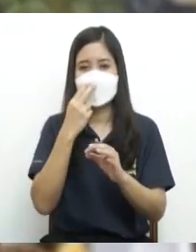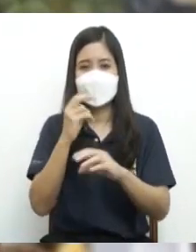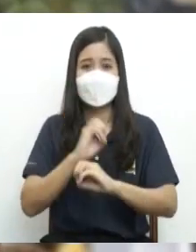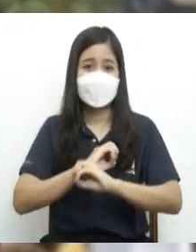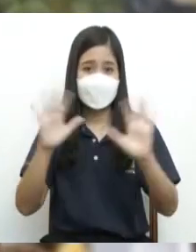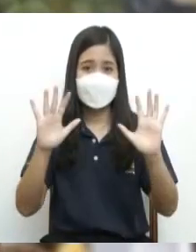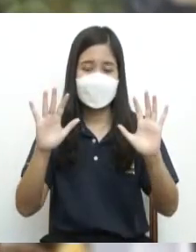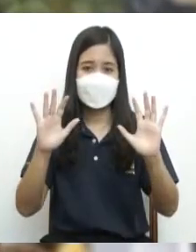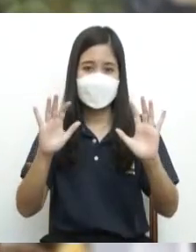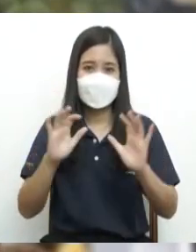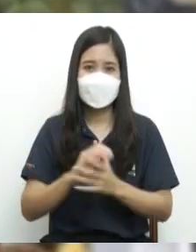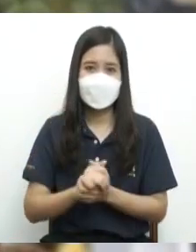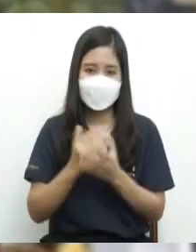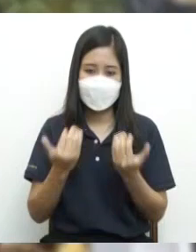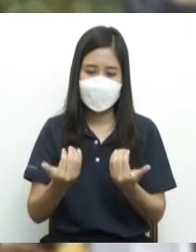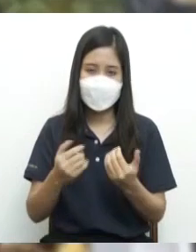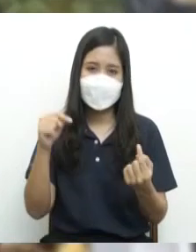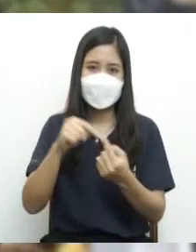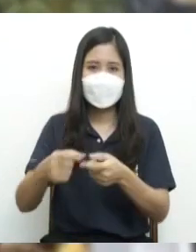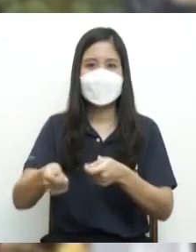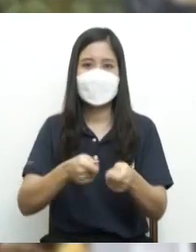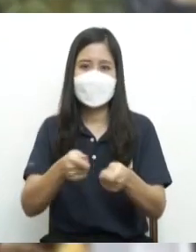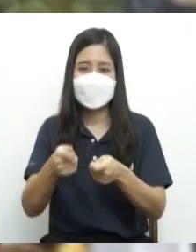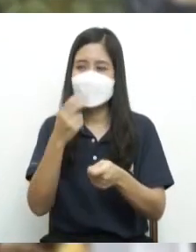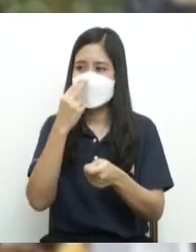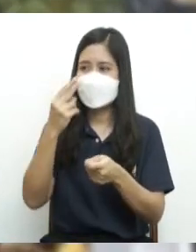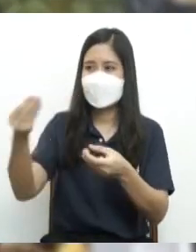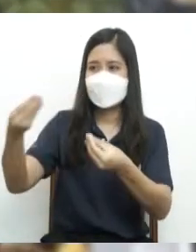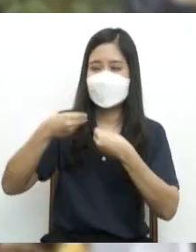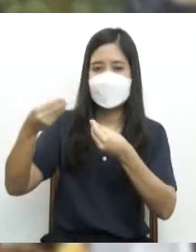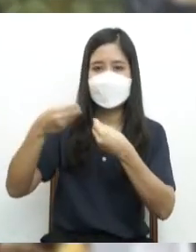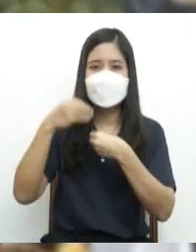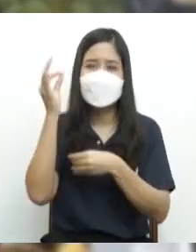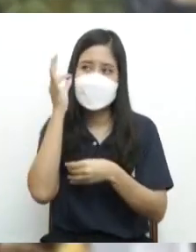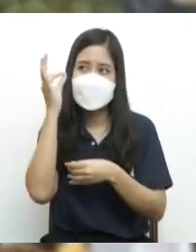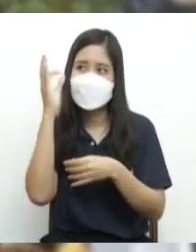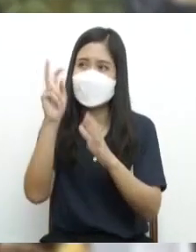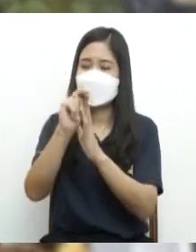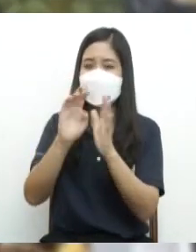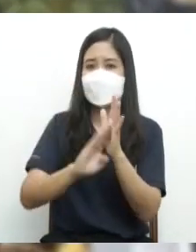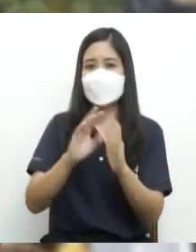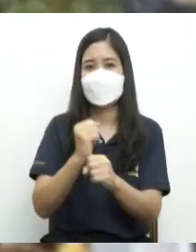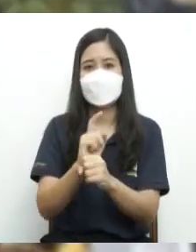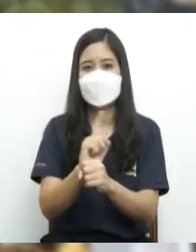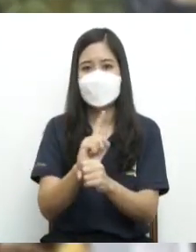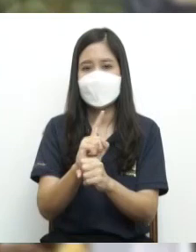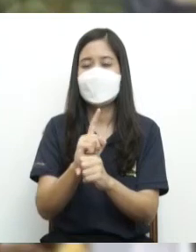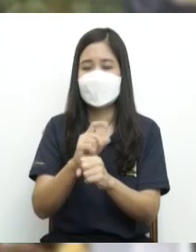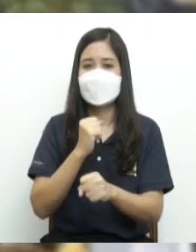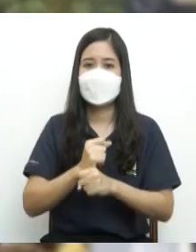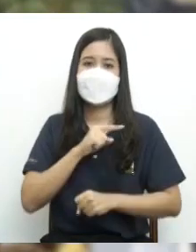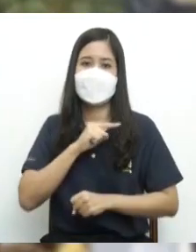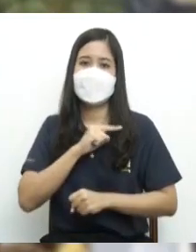าท่านต้องฟังผู้บริหารว่าเขามอบหมายอะไรเขามีนโยบายอย่างไรแล้วเราทำหน้าที่เราคือทำให้สำเร็จนั่นก็คิดว่าค